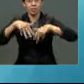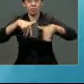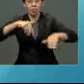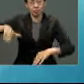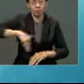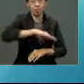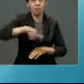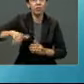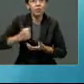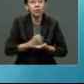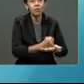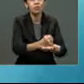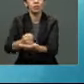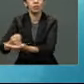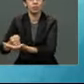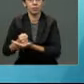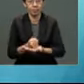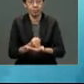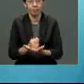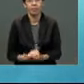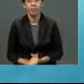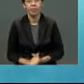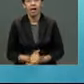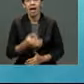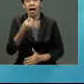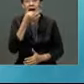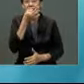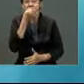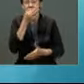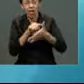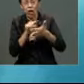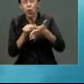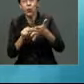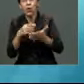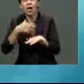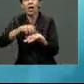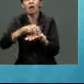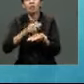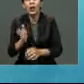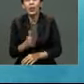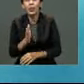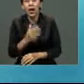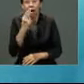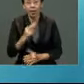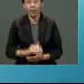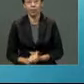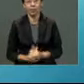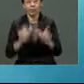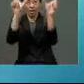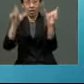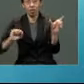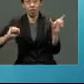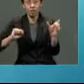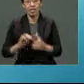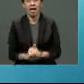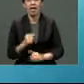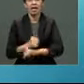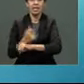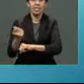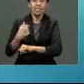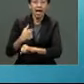ครับว่าอาชีพต่างๆอันนี้ก็ขออนุญาตผ่านไปเร็วๆนะครับในขวามืออาชีพรับจ้างทั่วไป